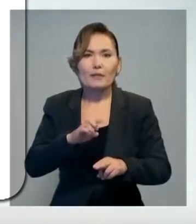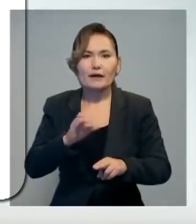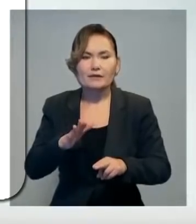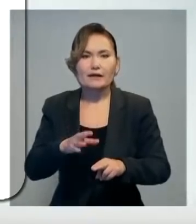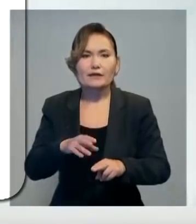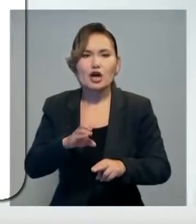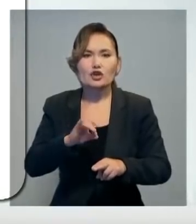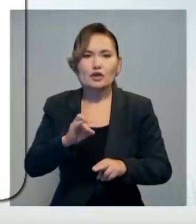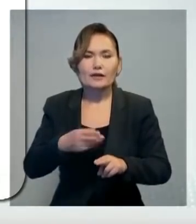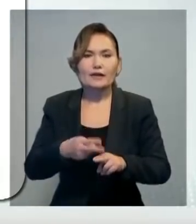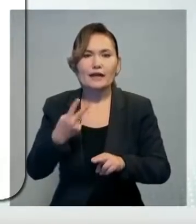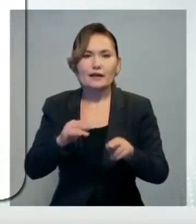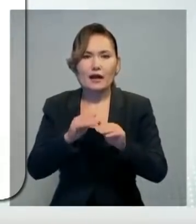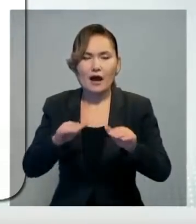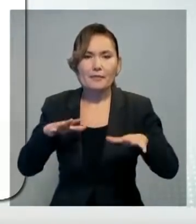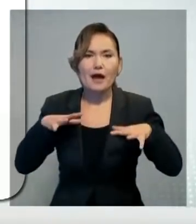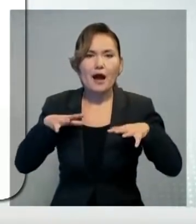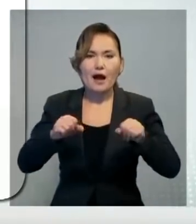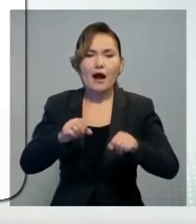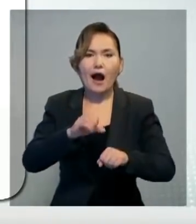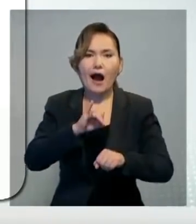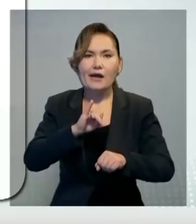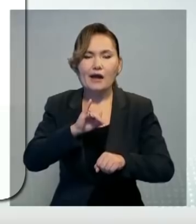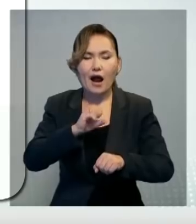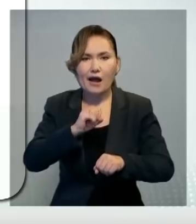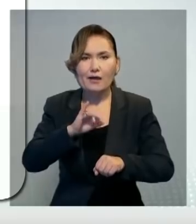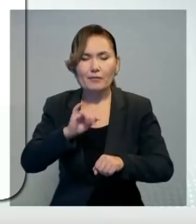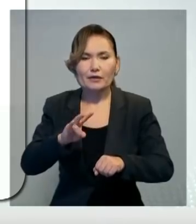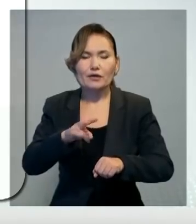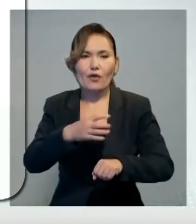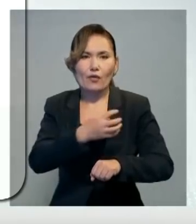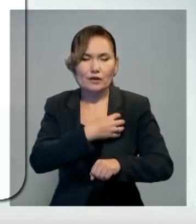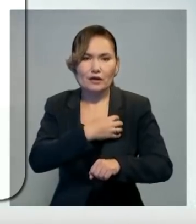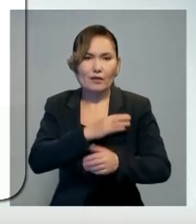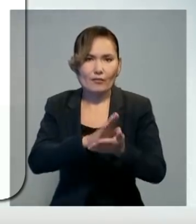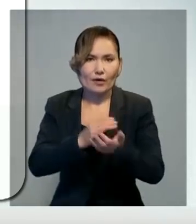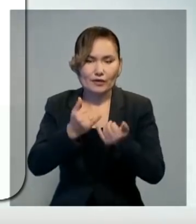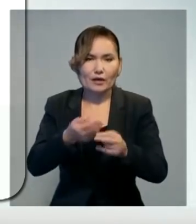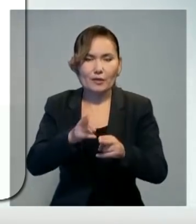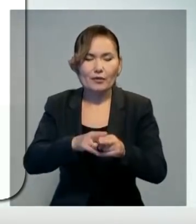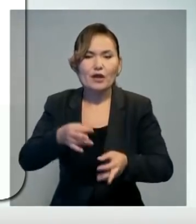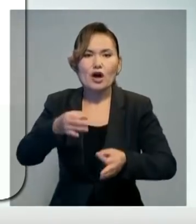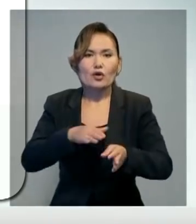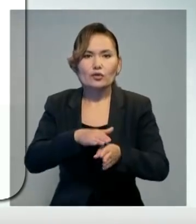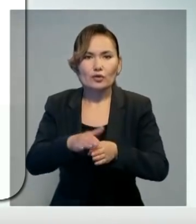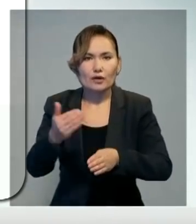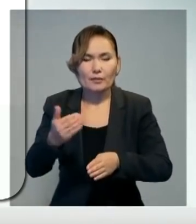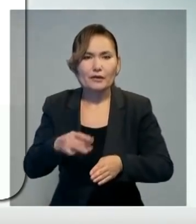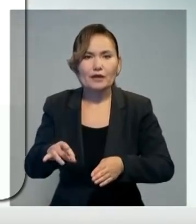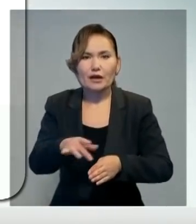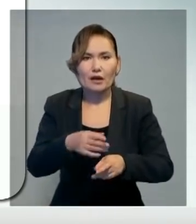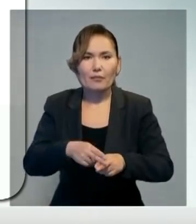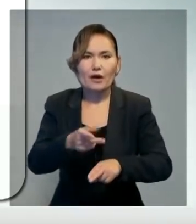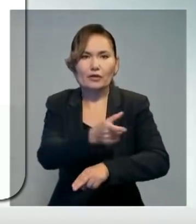пен Дархан Сүлеев екінші дәрежелі айбын орденімен марапатталды. Сондай-ақ жеке сот орындаушылары Республикалық